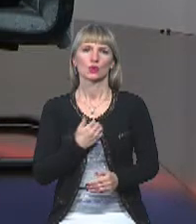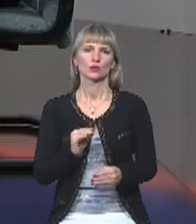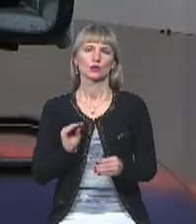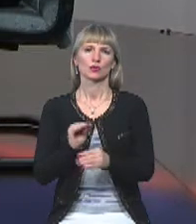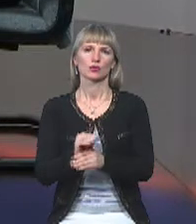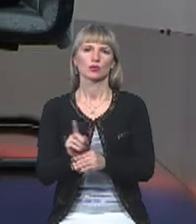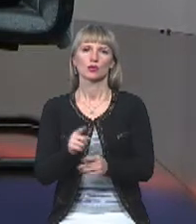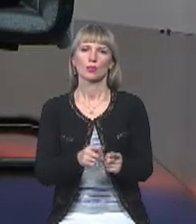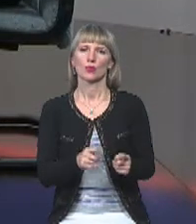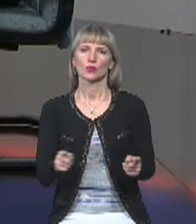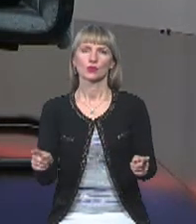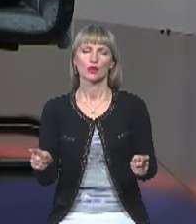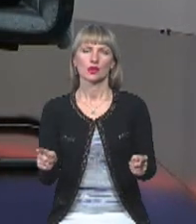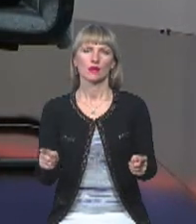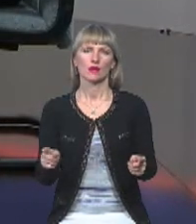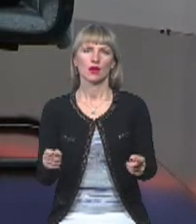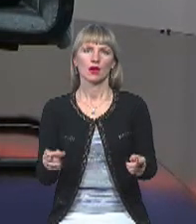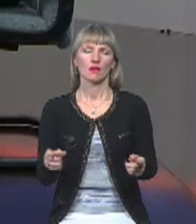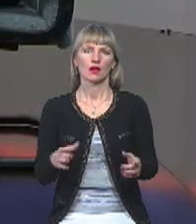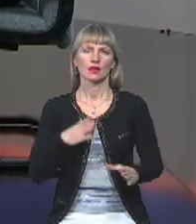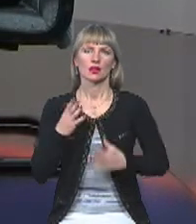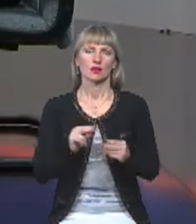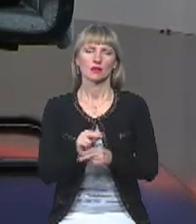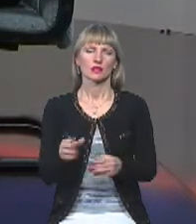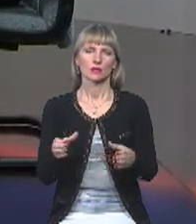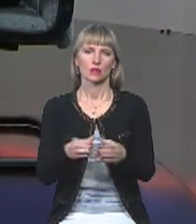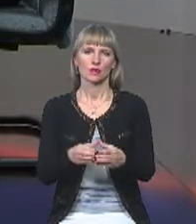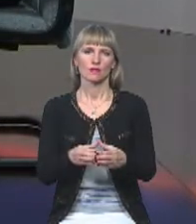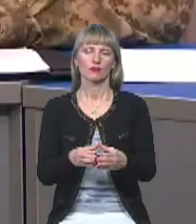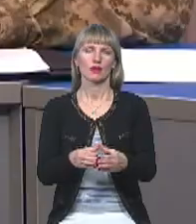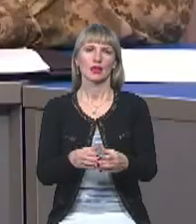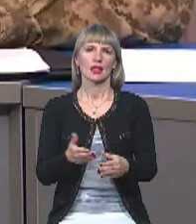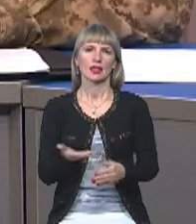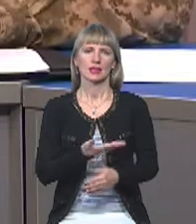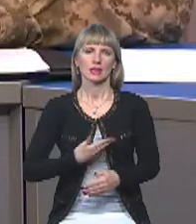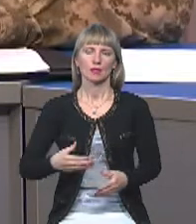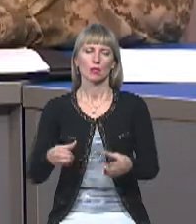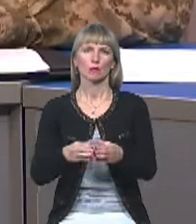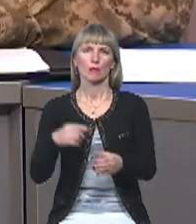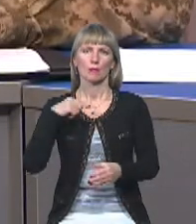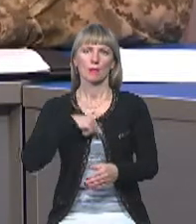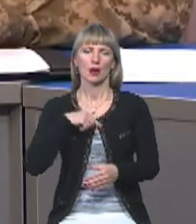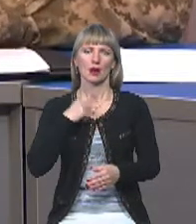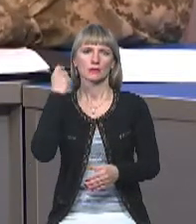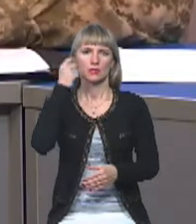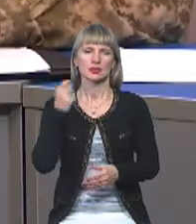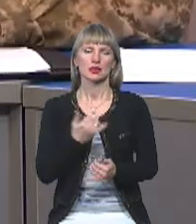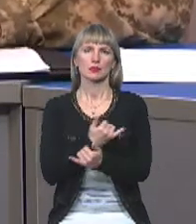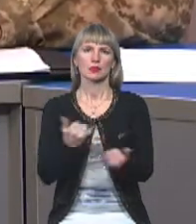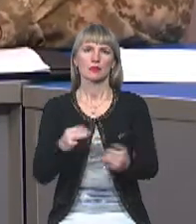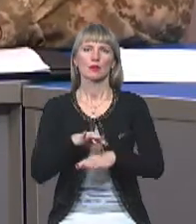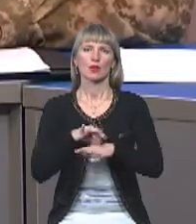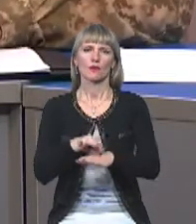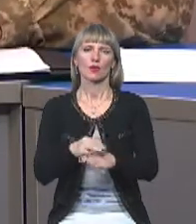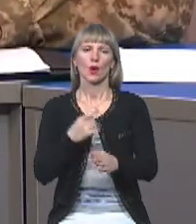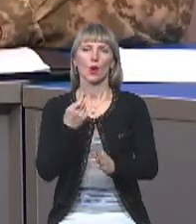додати, що протягом зборів, коли проводяться ці збори, нами, групою морально-психологічного забезпечення,